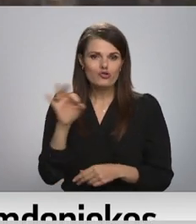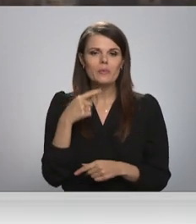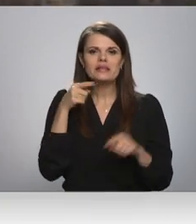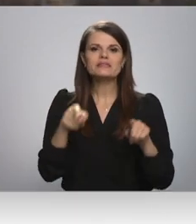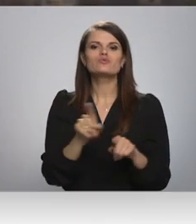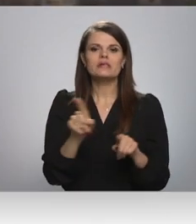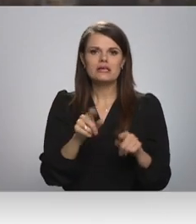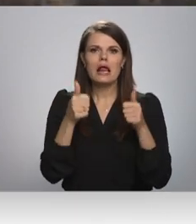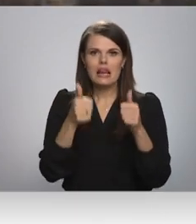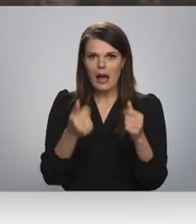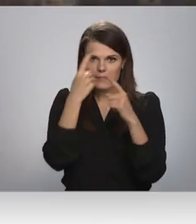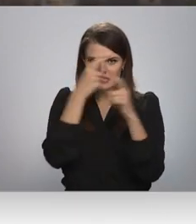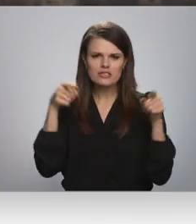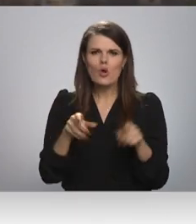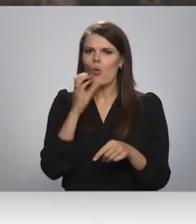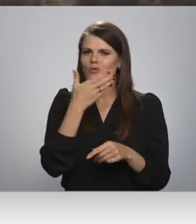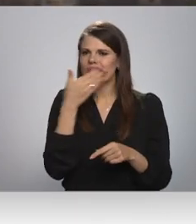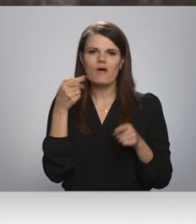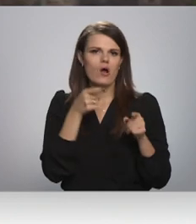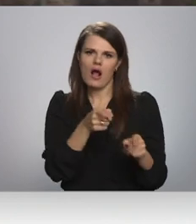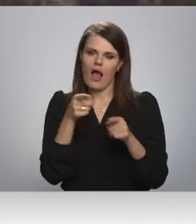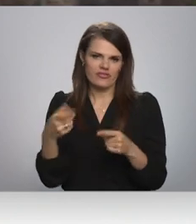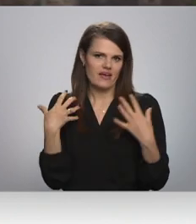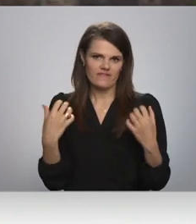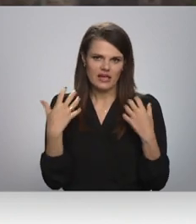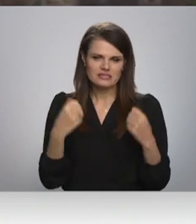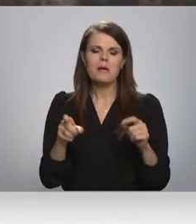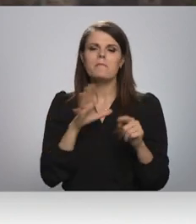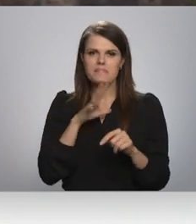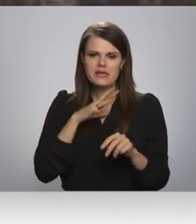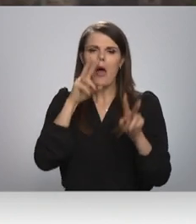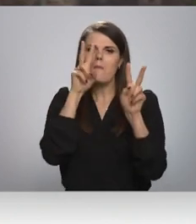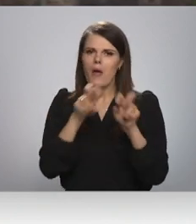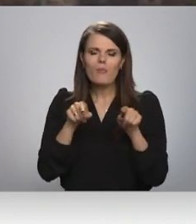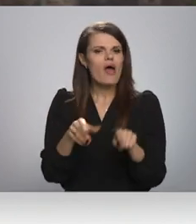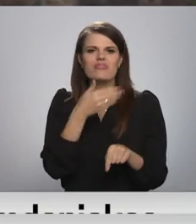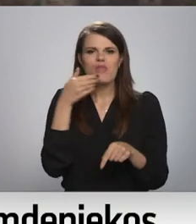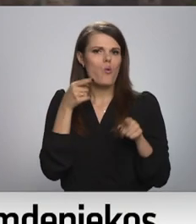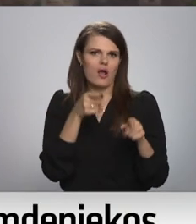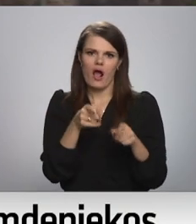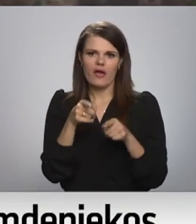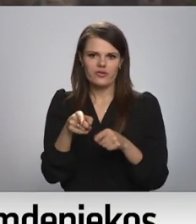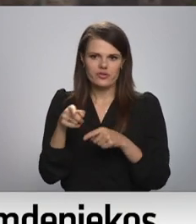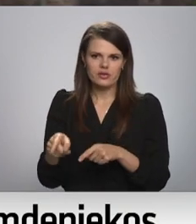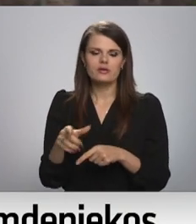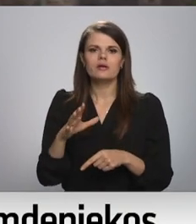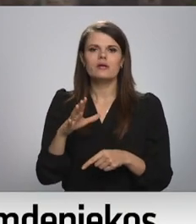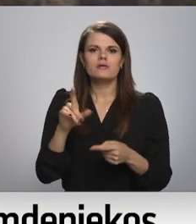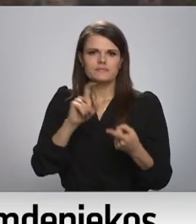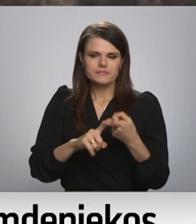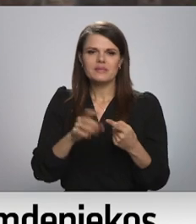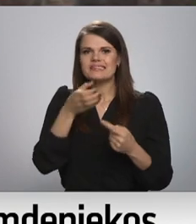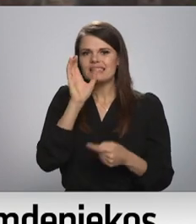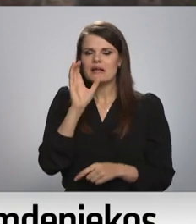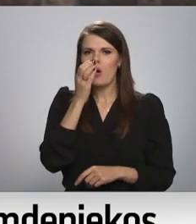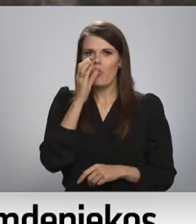ziņa. Ka tas ūdens nav kaitīgs veselībai, to pierāda testēšanas rezultāti, kas notiek veikts saskaņā ar